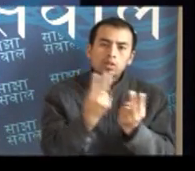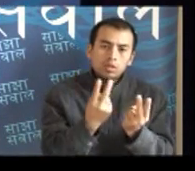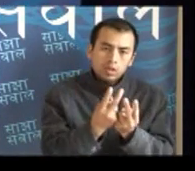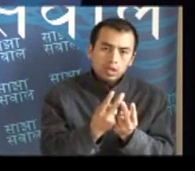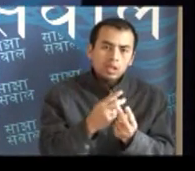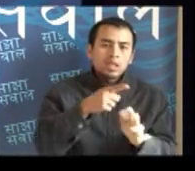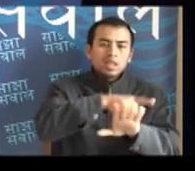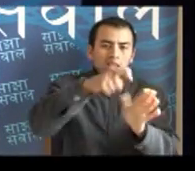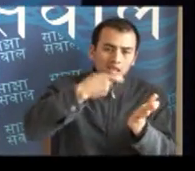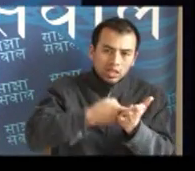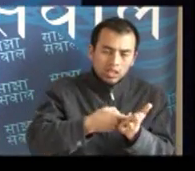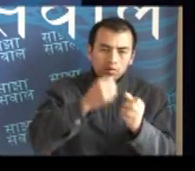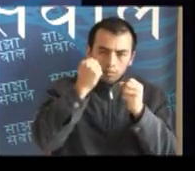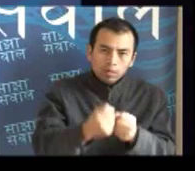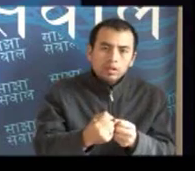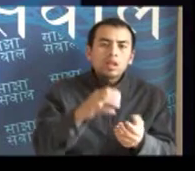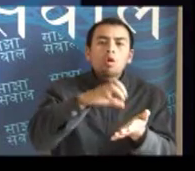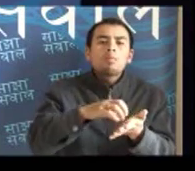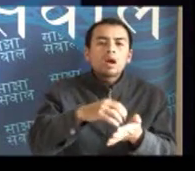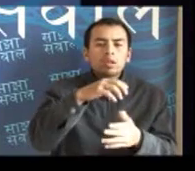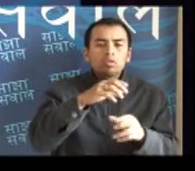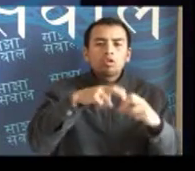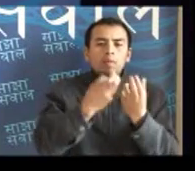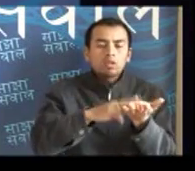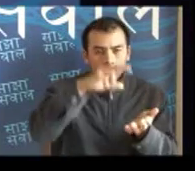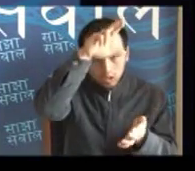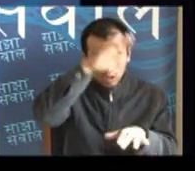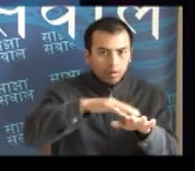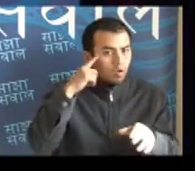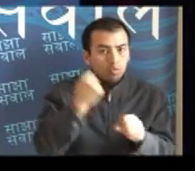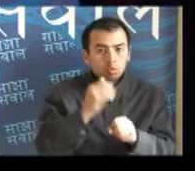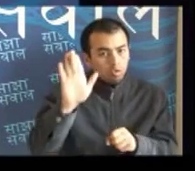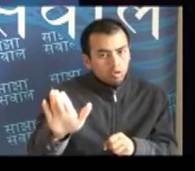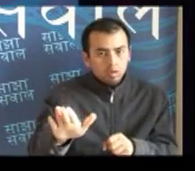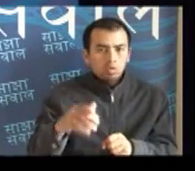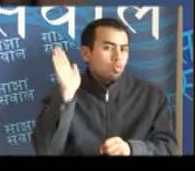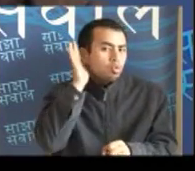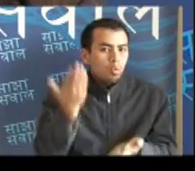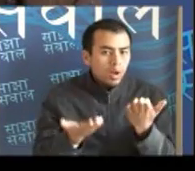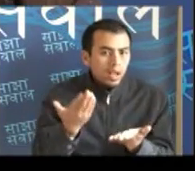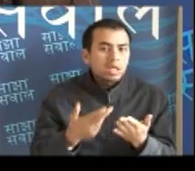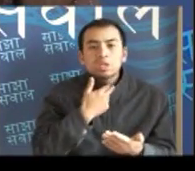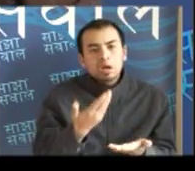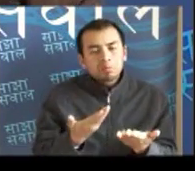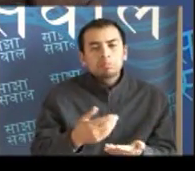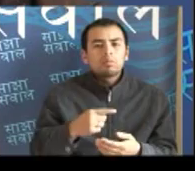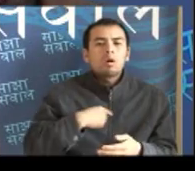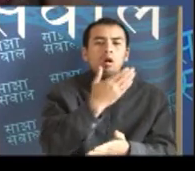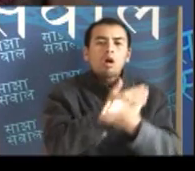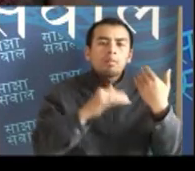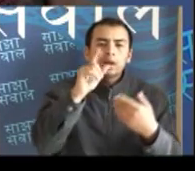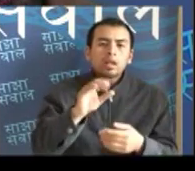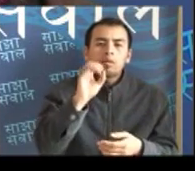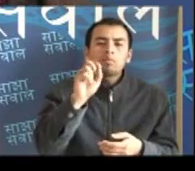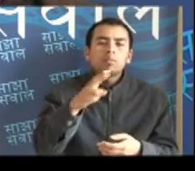कुरा नीति बनाउने ठाउँमा रहनुभएका सभासद इन्द्रमाया गुरुङ हुनुहुन्छ, सुन्नुभयो होला पक्कै होइन उहाँको आशय र इच्छा? अहिलेसम्ममा अपाङ्गता